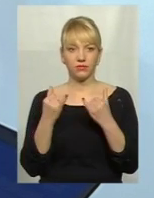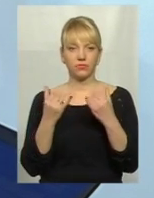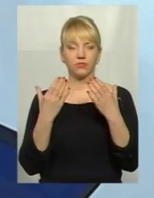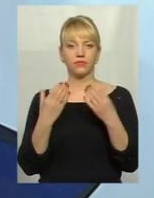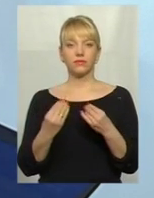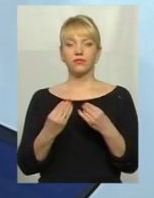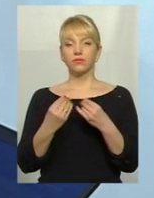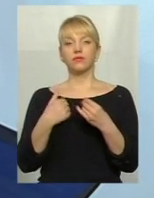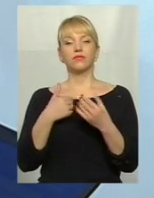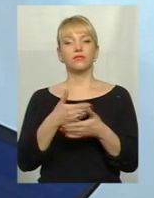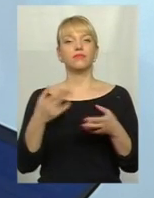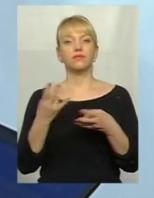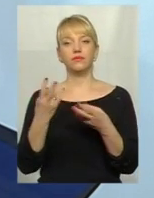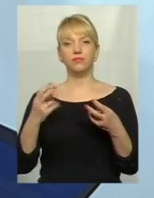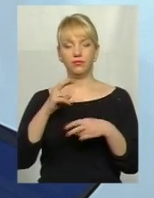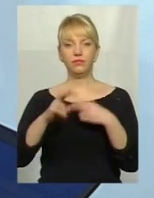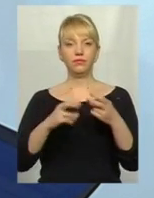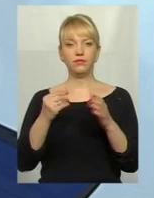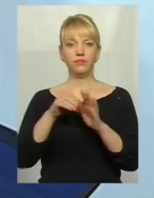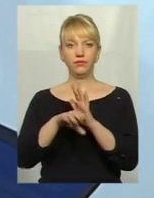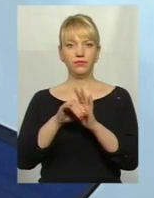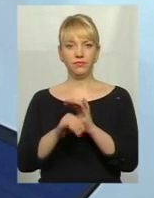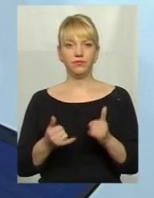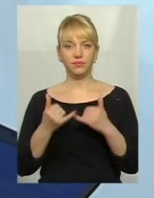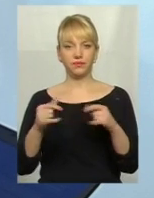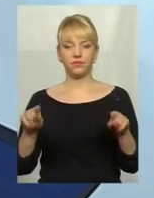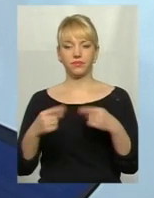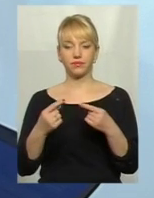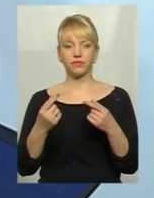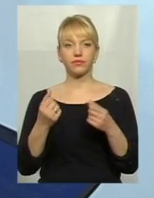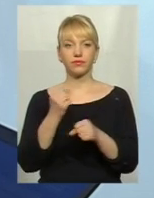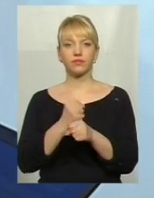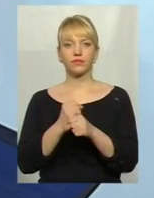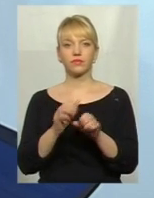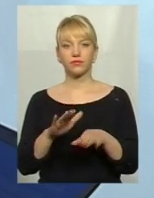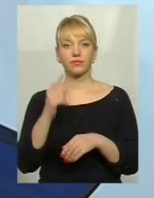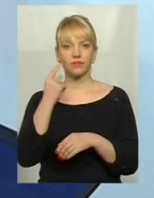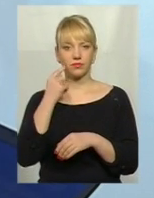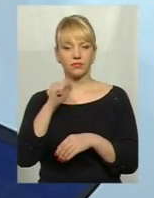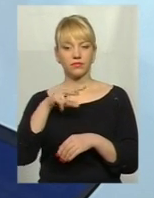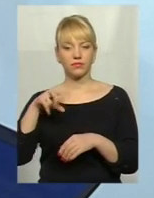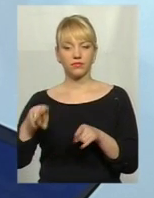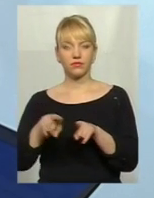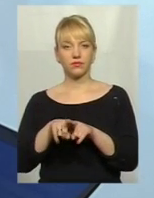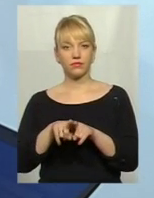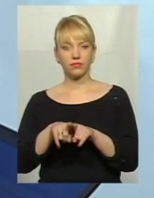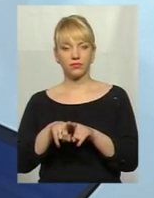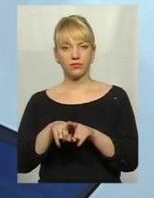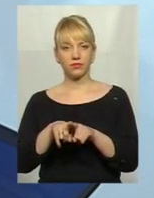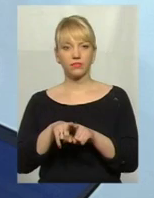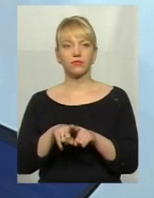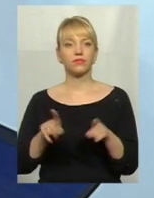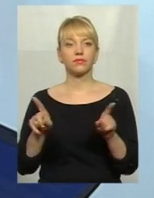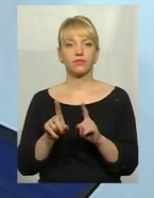сьогоднішній день нам треба шукати інвестиції для створення робочих місць. Тому що прикро, але так склалося, що